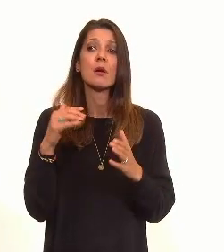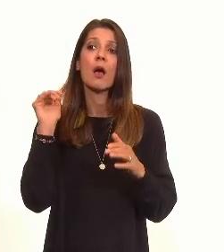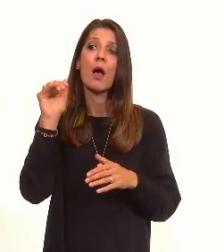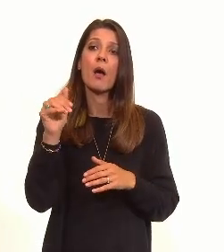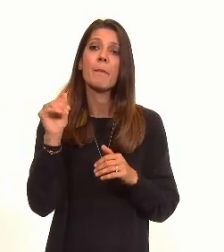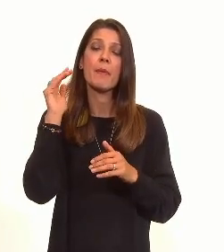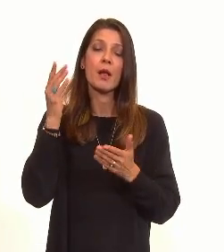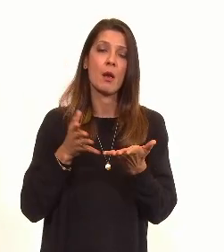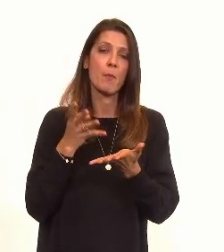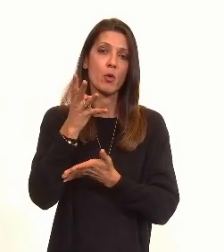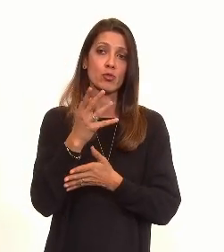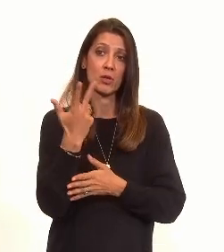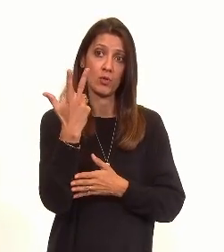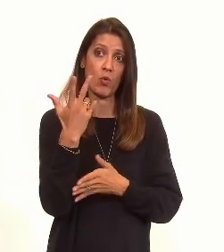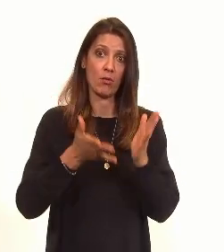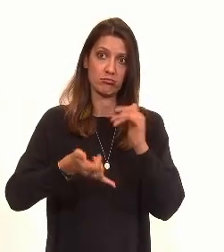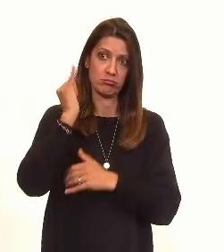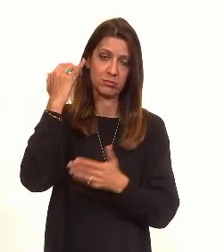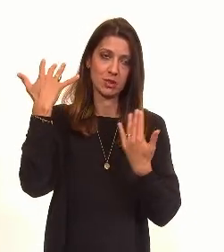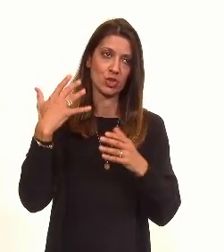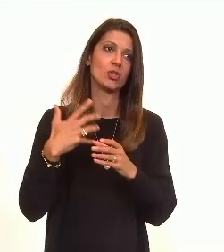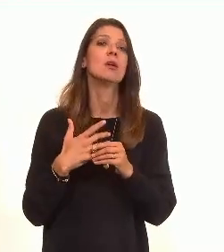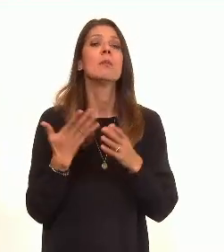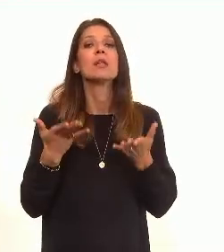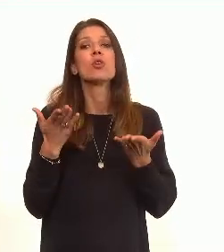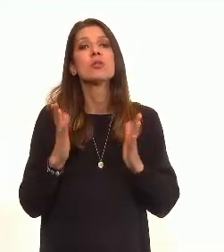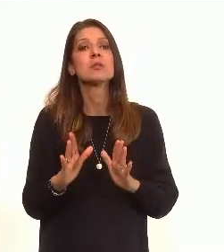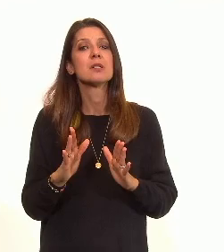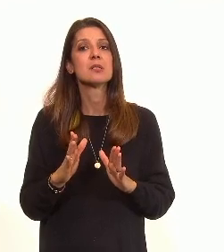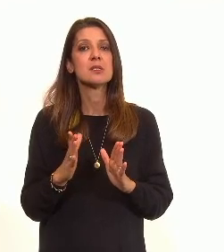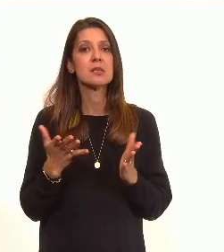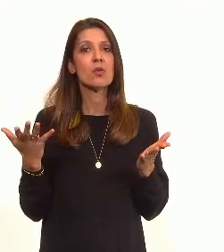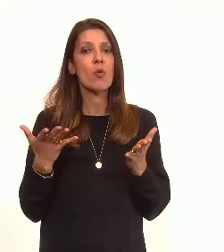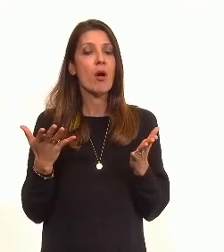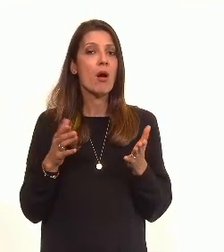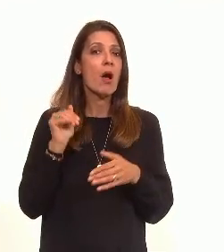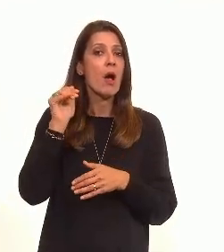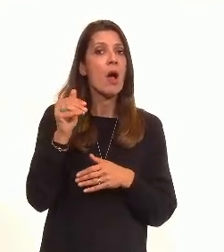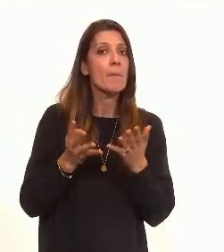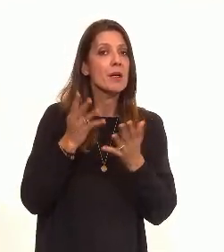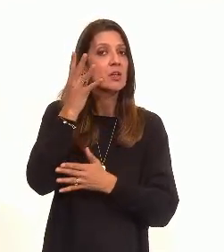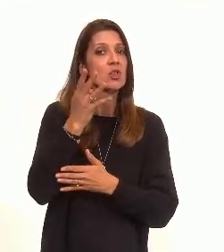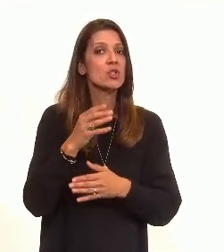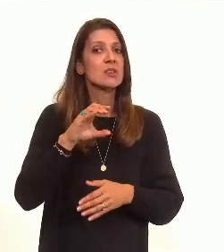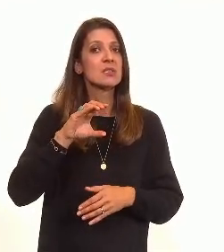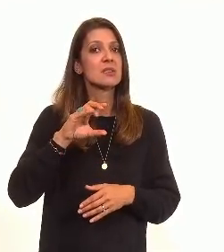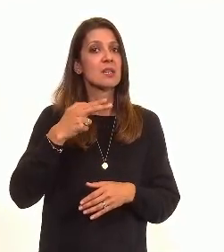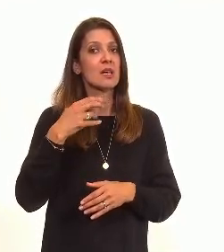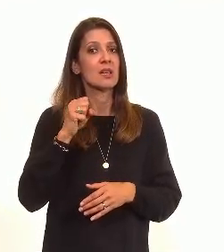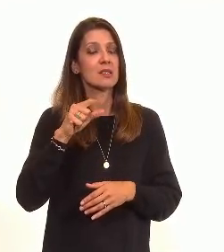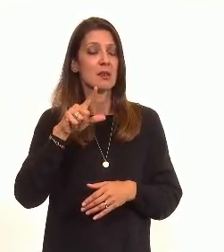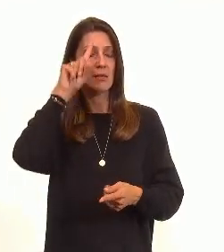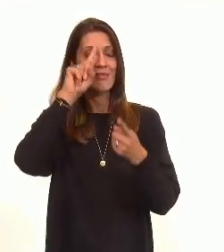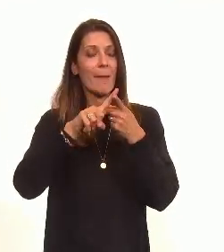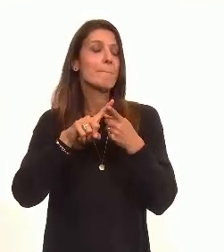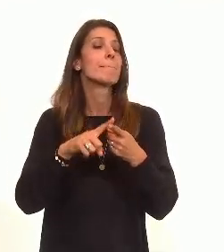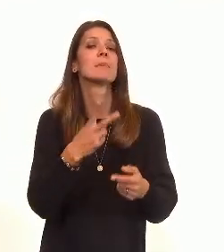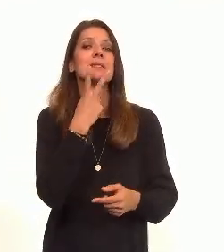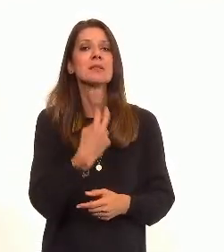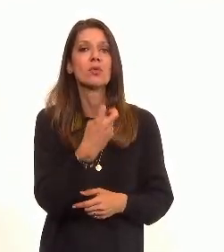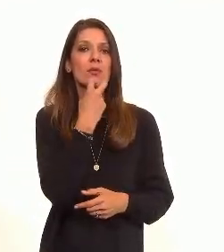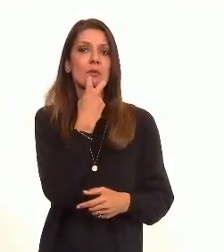à vous deux de nous avoir présenté cette incroyable initiative. Je voudrais qu'on finisse avec un dernier projet qui va nous ramener dans le